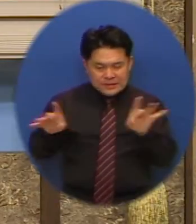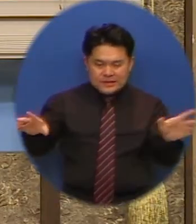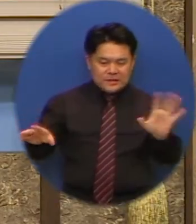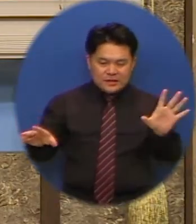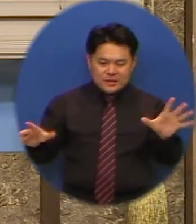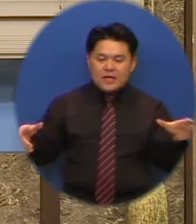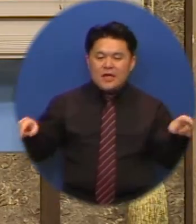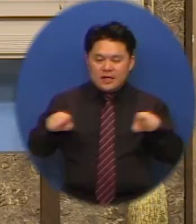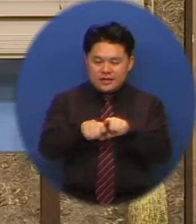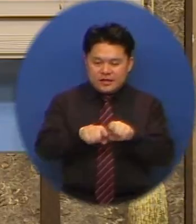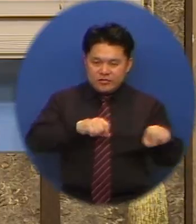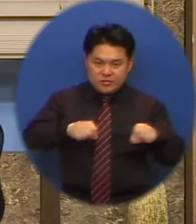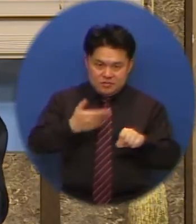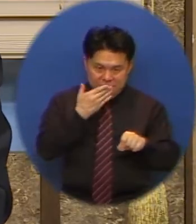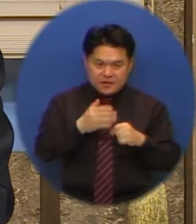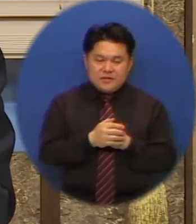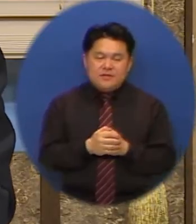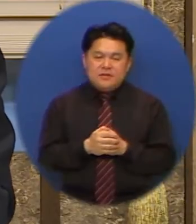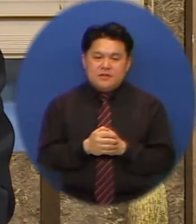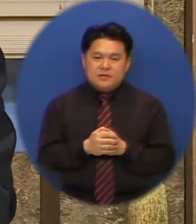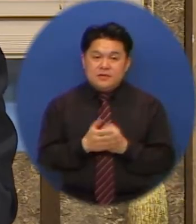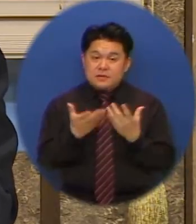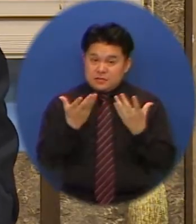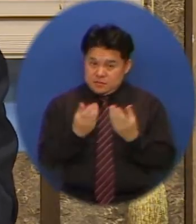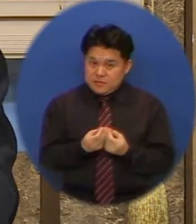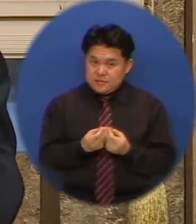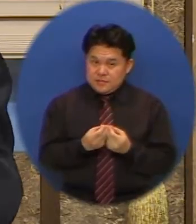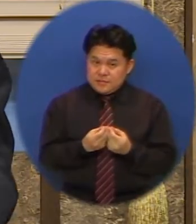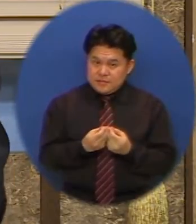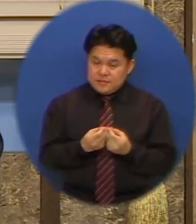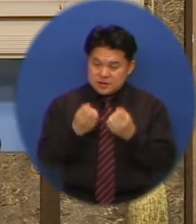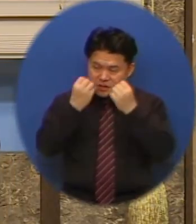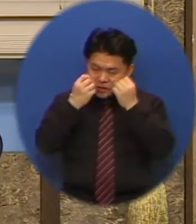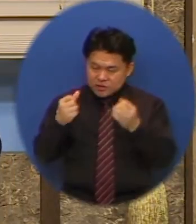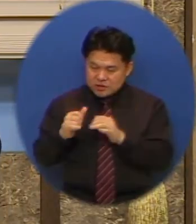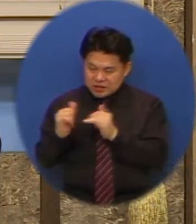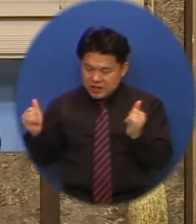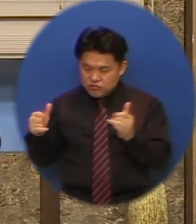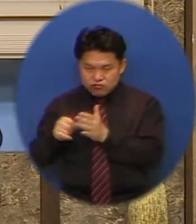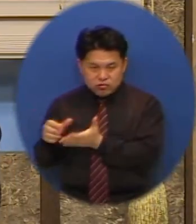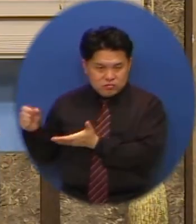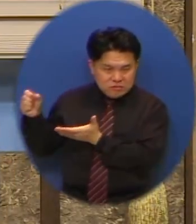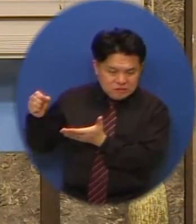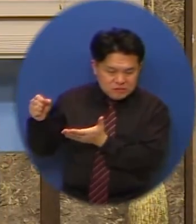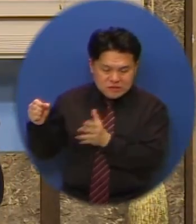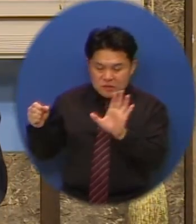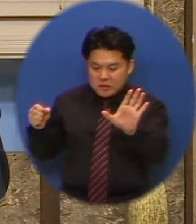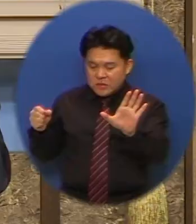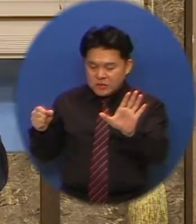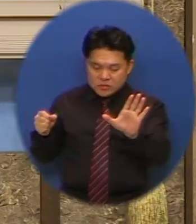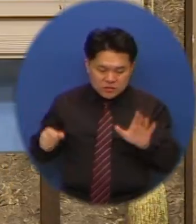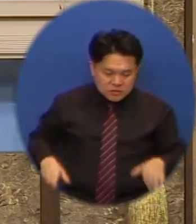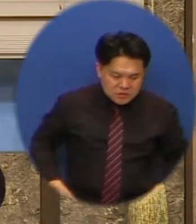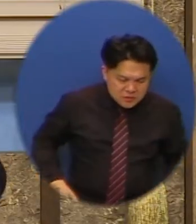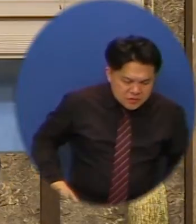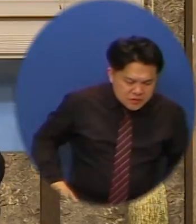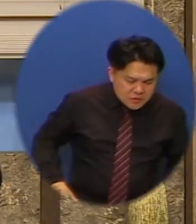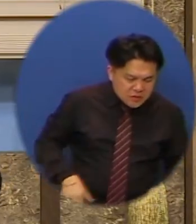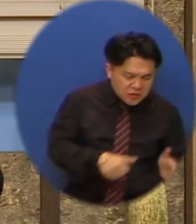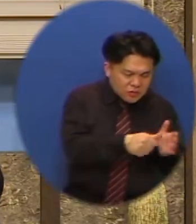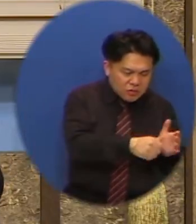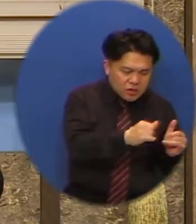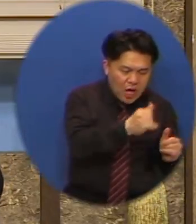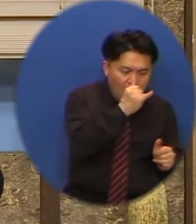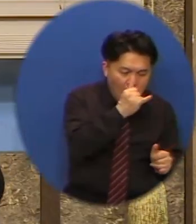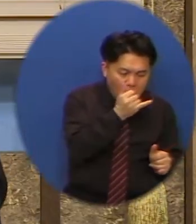네. 네. 그래서 이게 지금 새로운 자원을 투입하기 전에 지금 있는 자원이 연결이 안 돼서